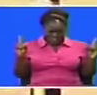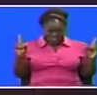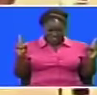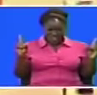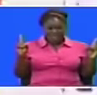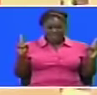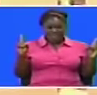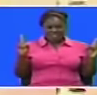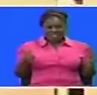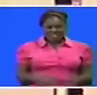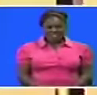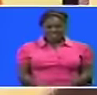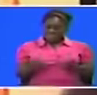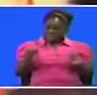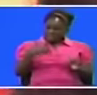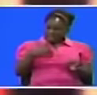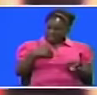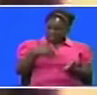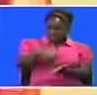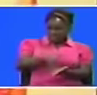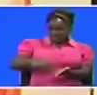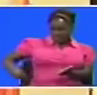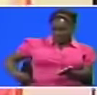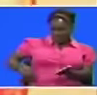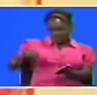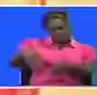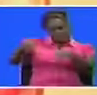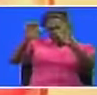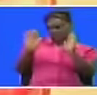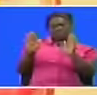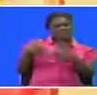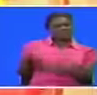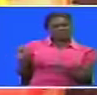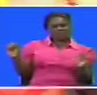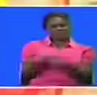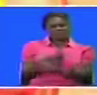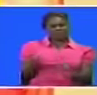Wasio na viuno chipukizi watalazimika kupiga salale.